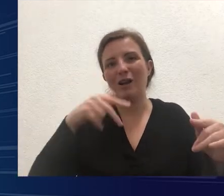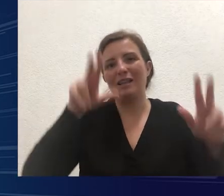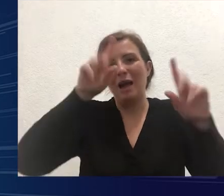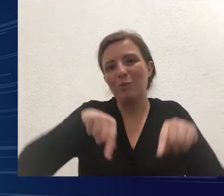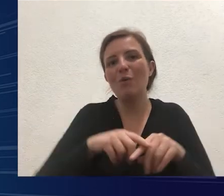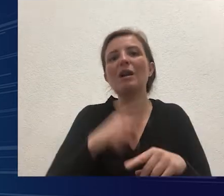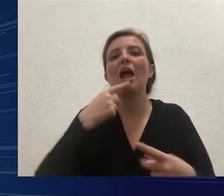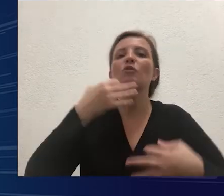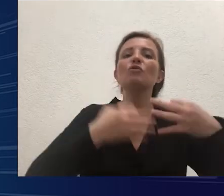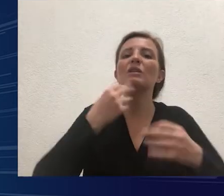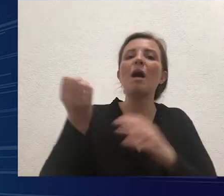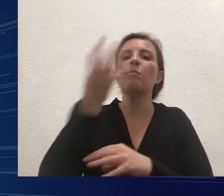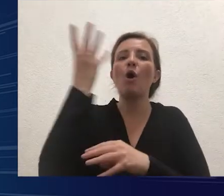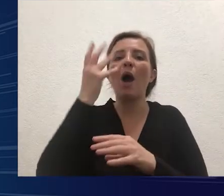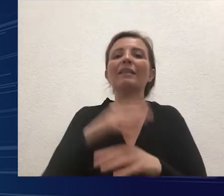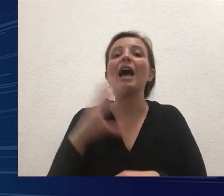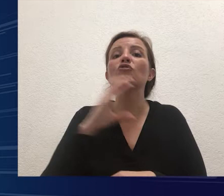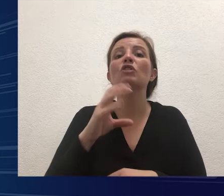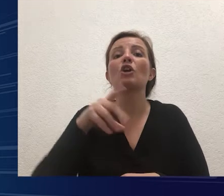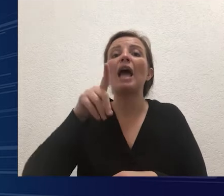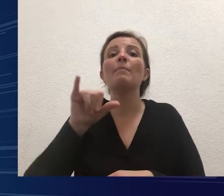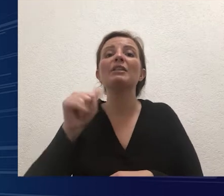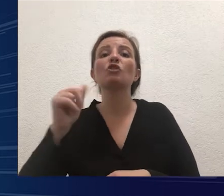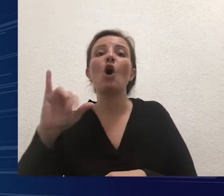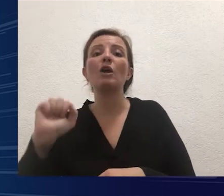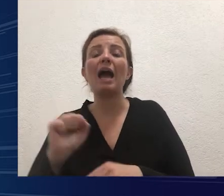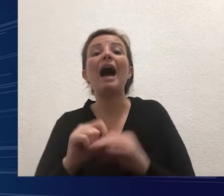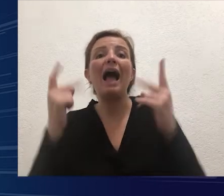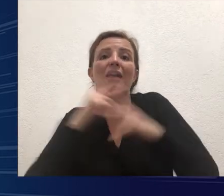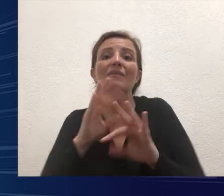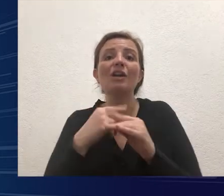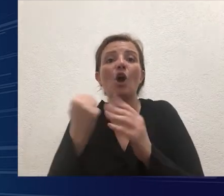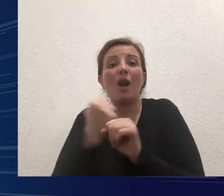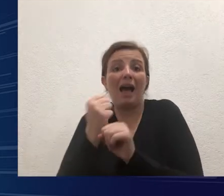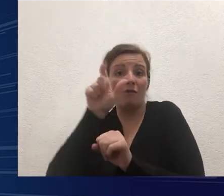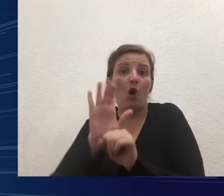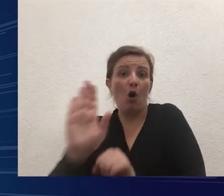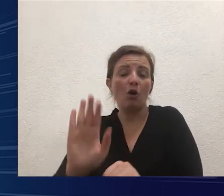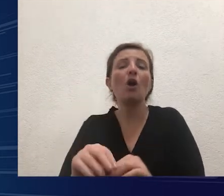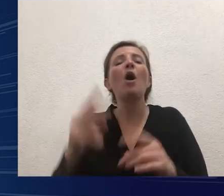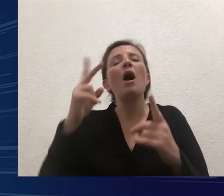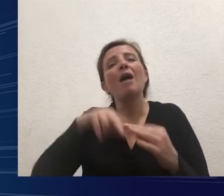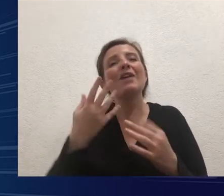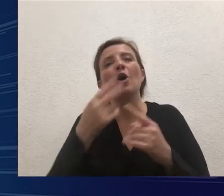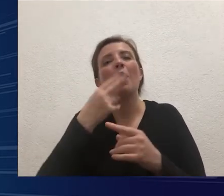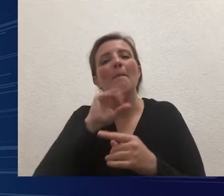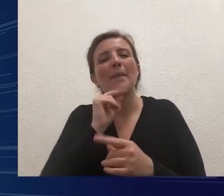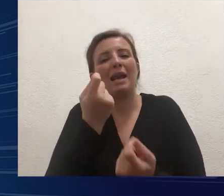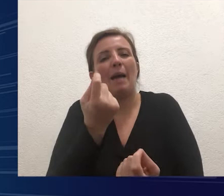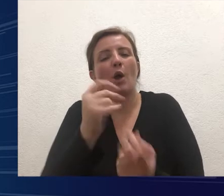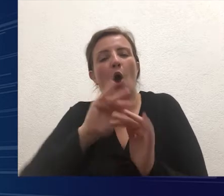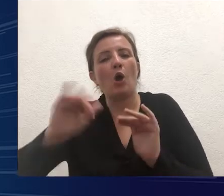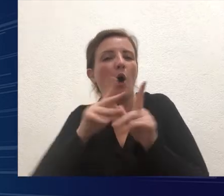anche il contributo del giurista poeta cino da pistoia nella cui opera seppure sono marginali nelle